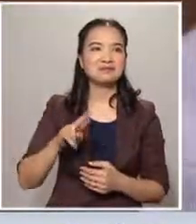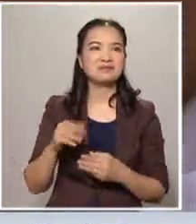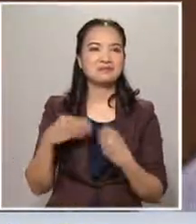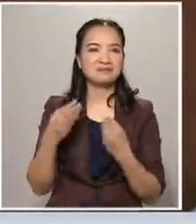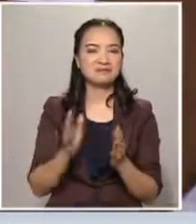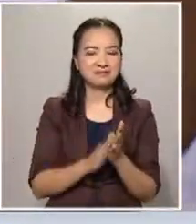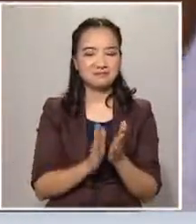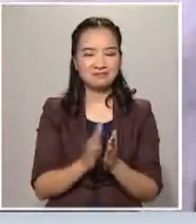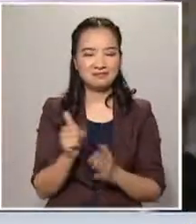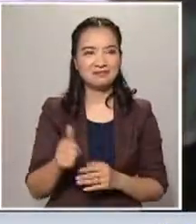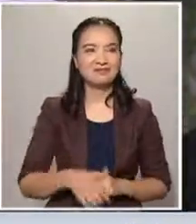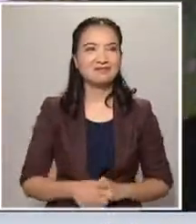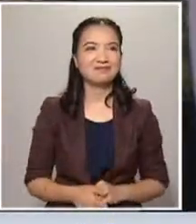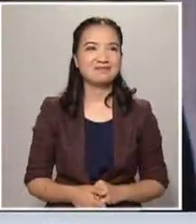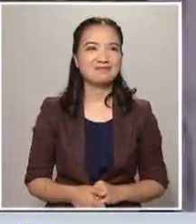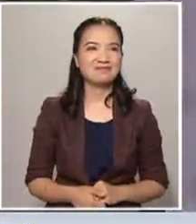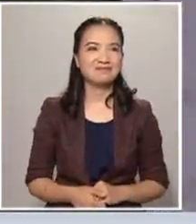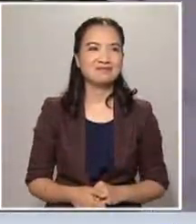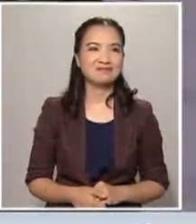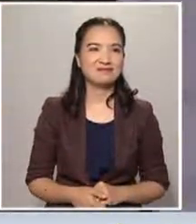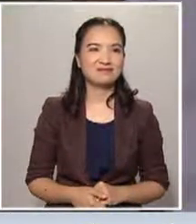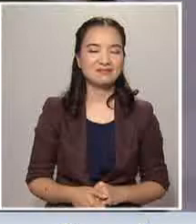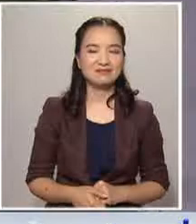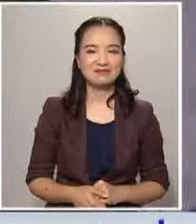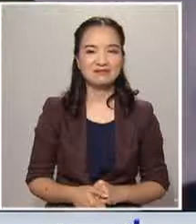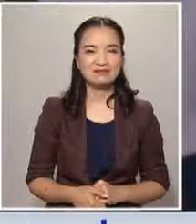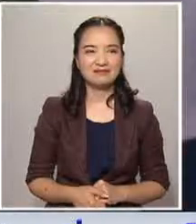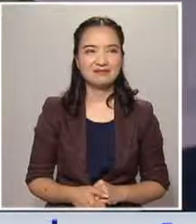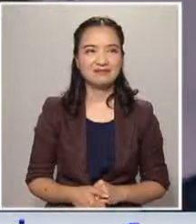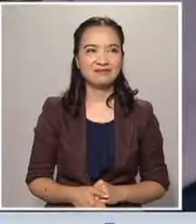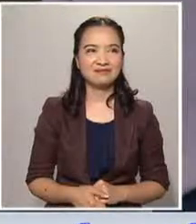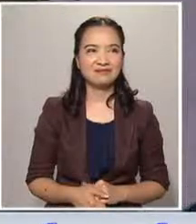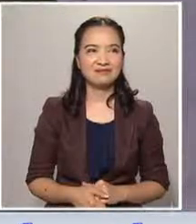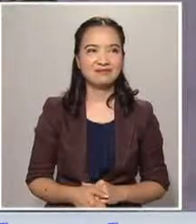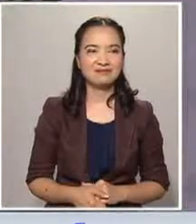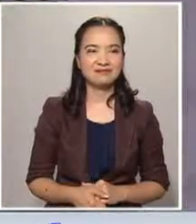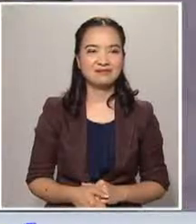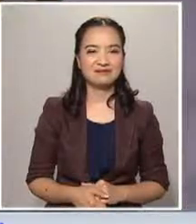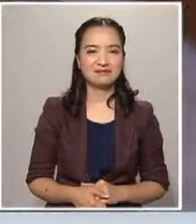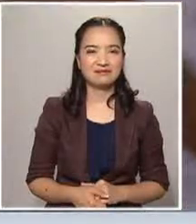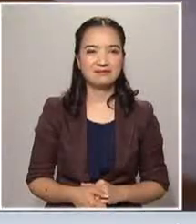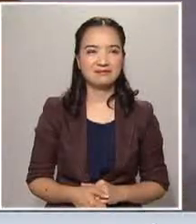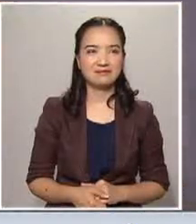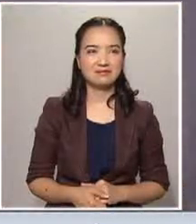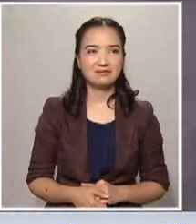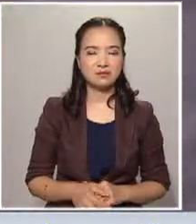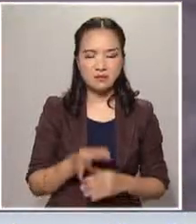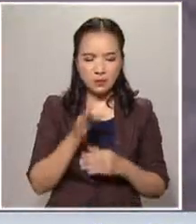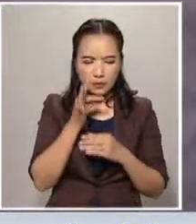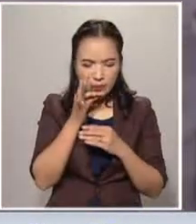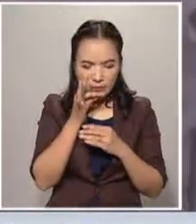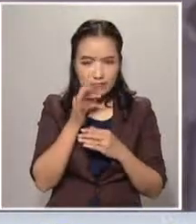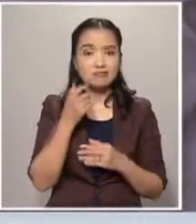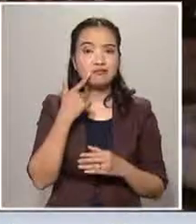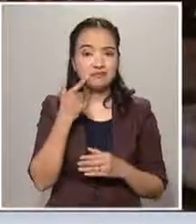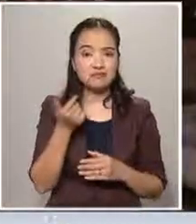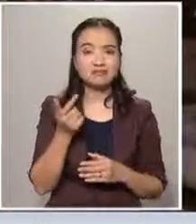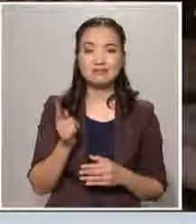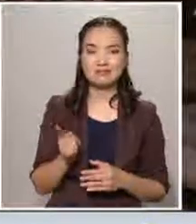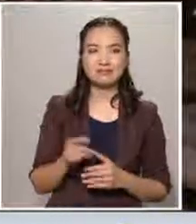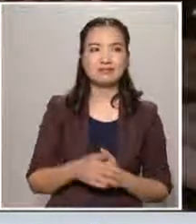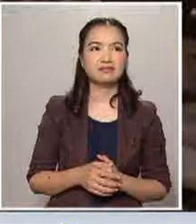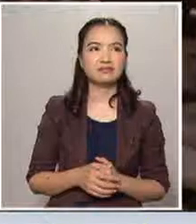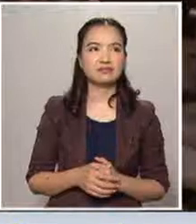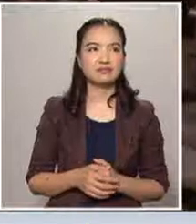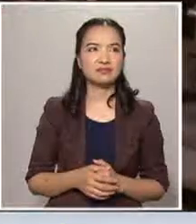เก่งมากเก่งมาก สองพลังนะลูกนะโอ้โห สองพลัง ไม่น่าเชื่อเลยอ่ะว้าว อร่อยมาก มันพิเศษยังไงผู้ใหญ ่เนี่ยนะน้ำ